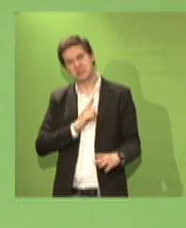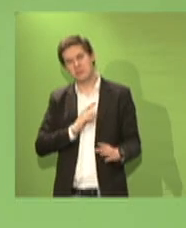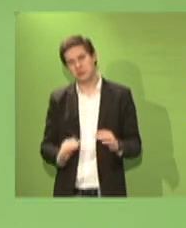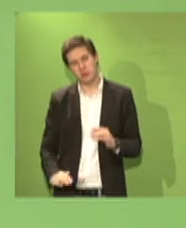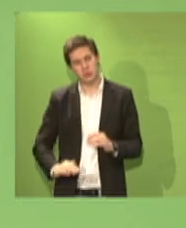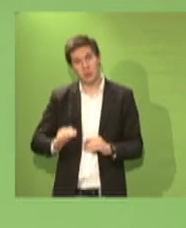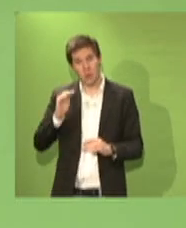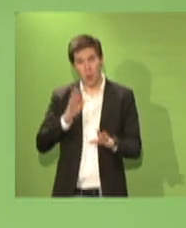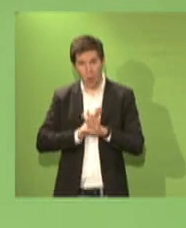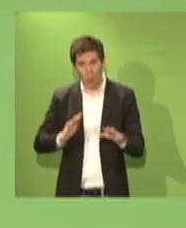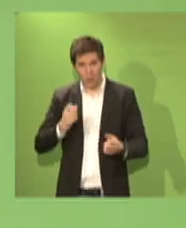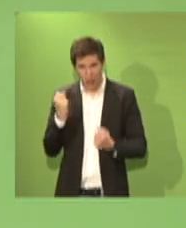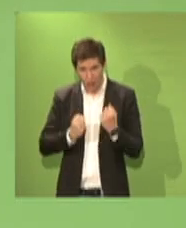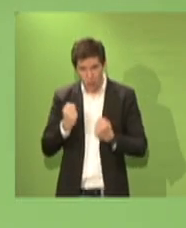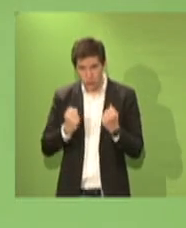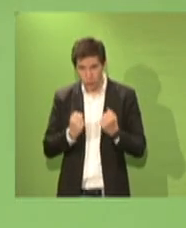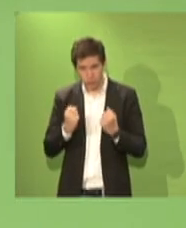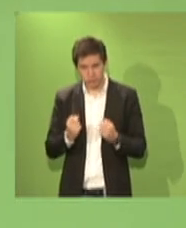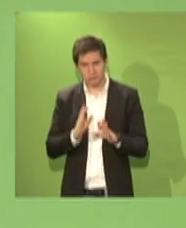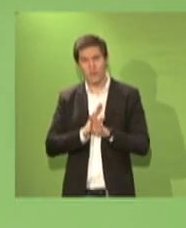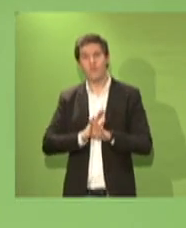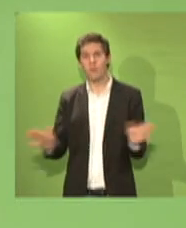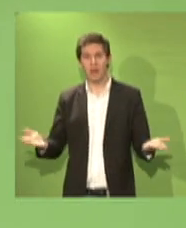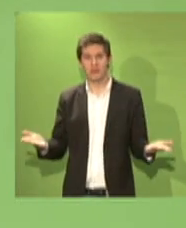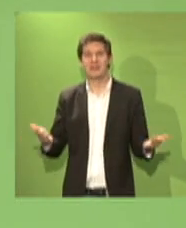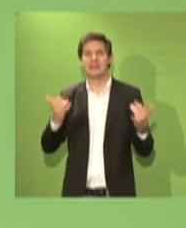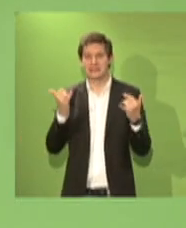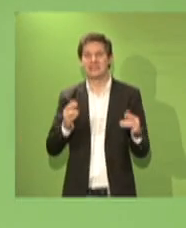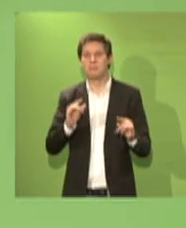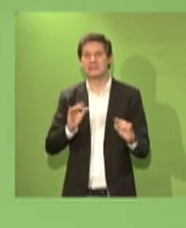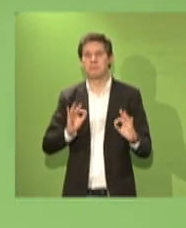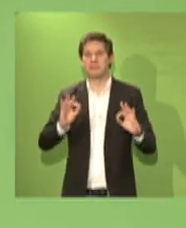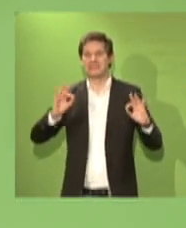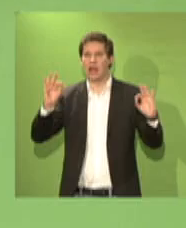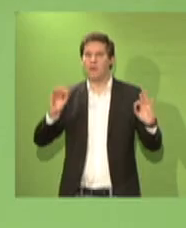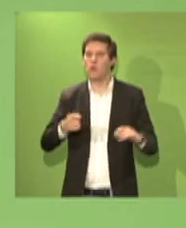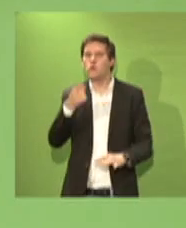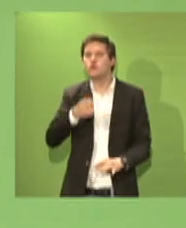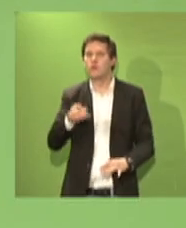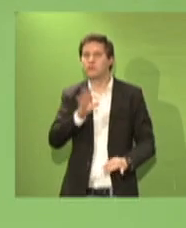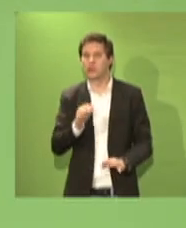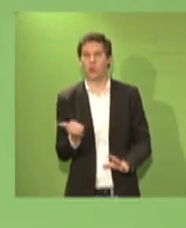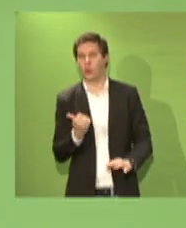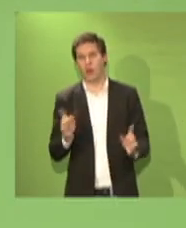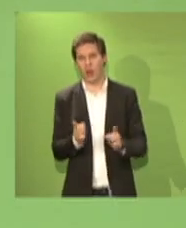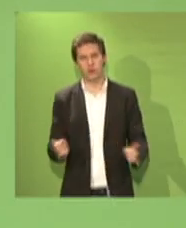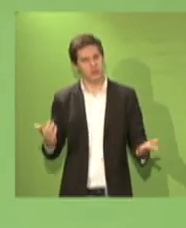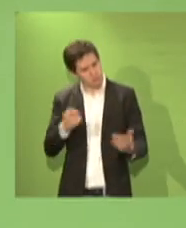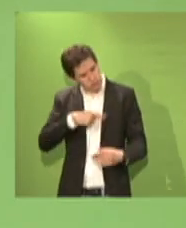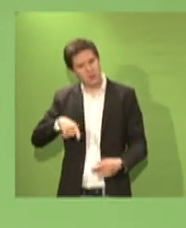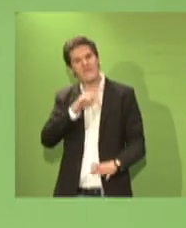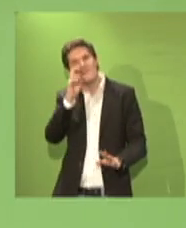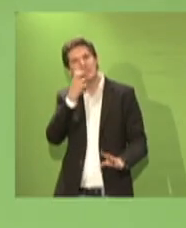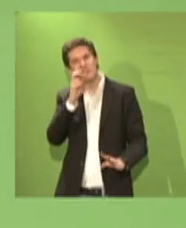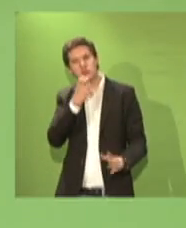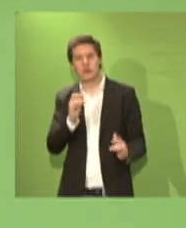ohne Auto im ländlichen Raum aufgeschmissen ist. Da hat sich ein bisschen was dran geändert, aber leider noch nicht ausreichend. Wir arbeiten intensiv dran. Was